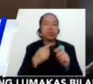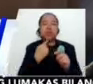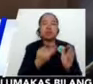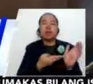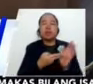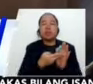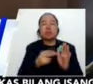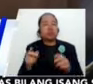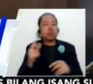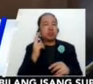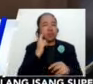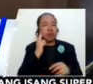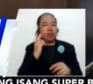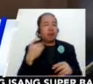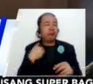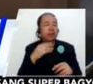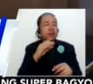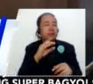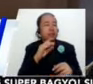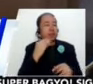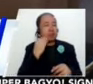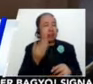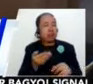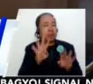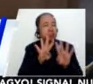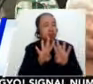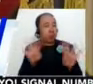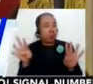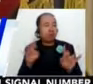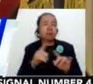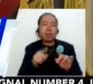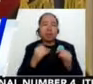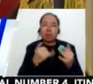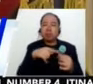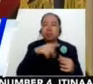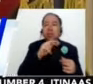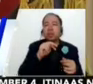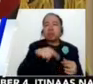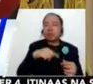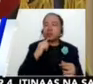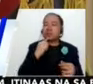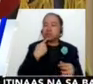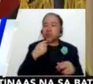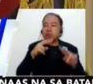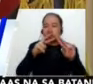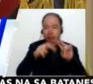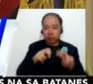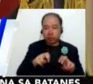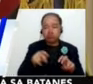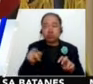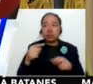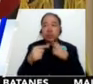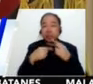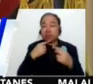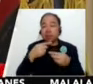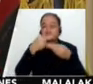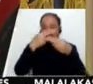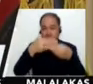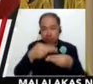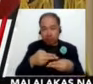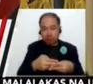squad, seryoso itong sisiyasatin ng PNP. He mentioned some names at tinutuko po niya yung ibang mga police